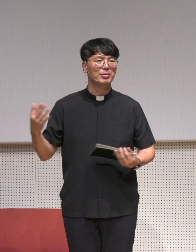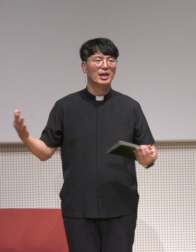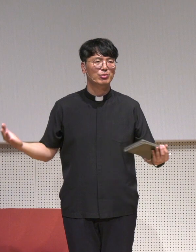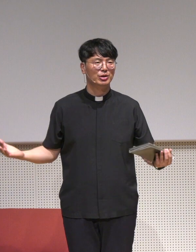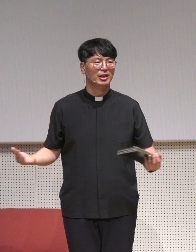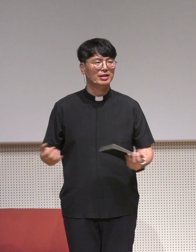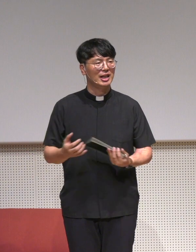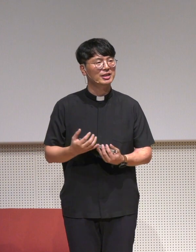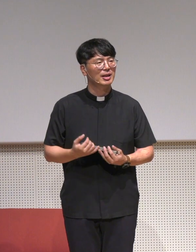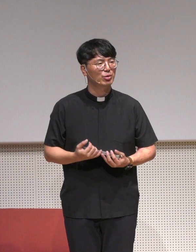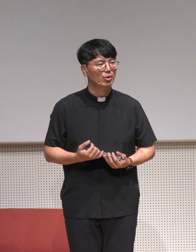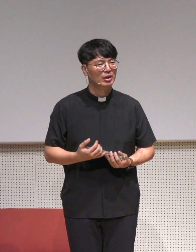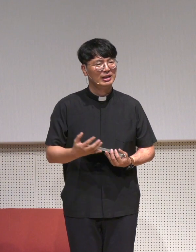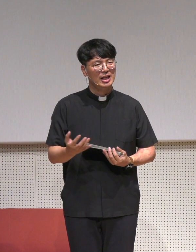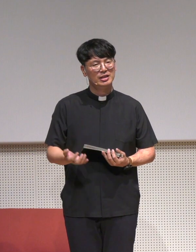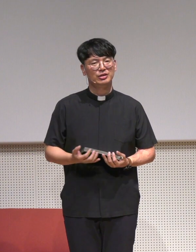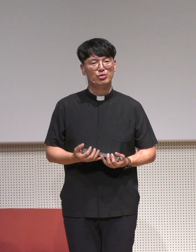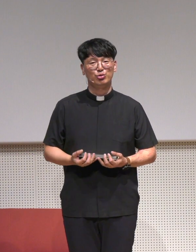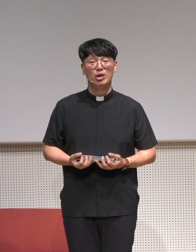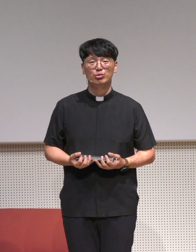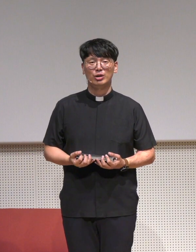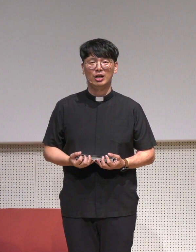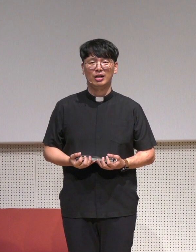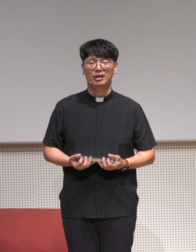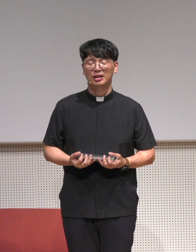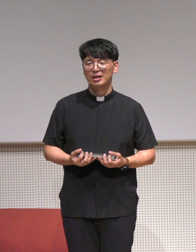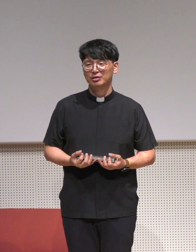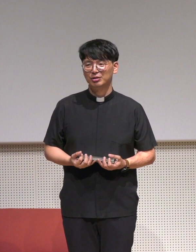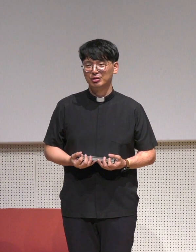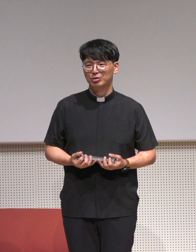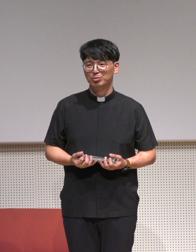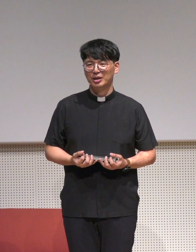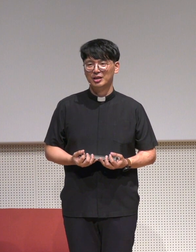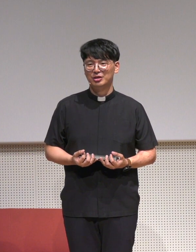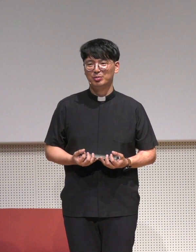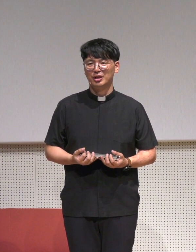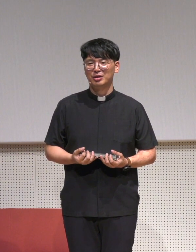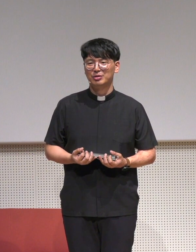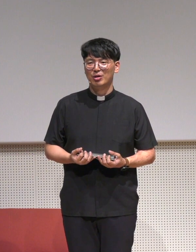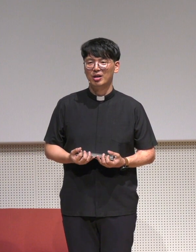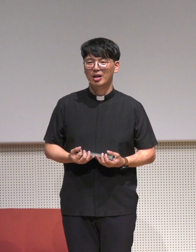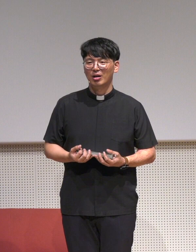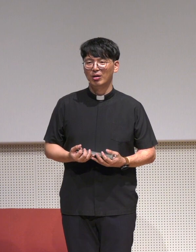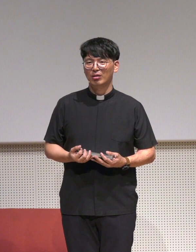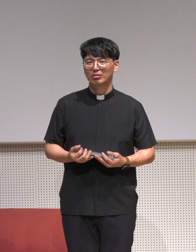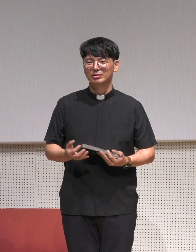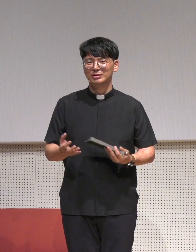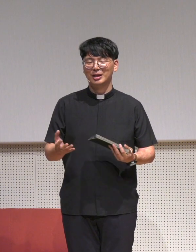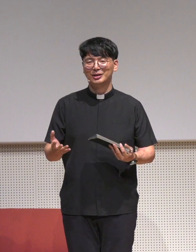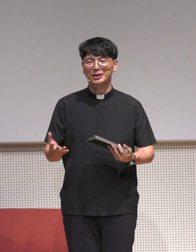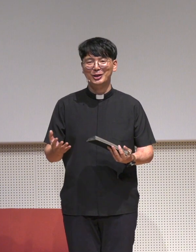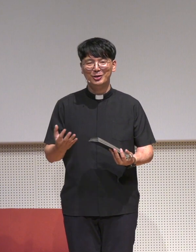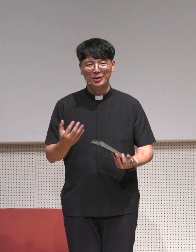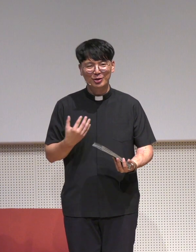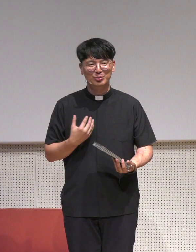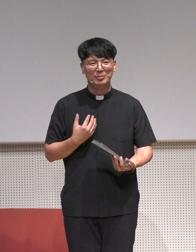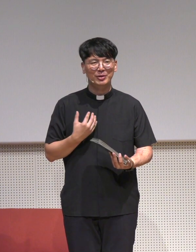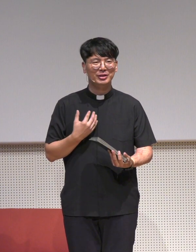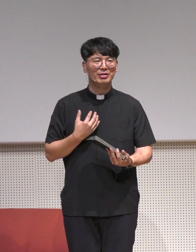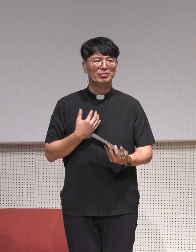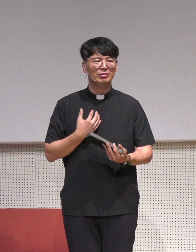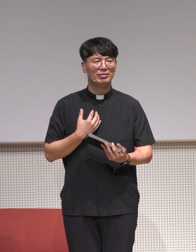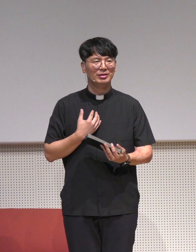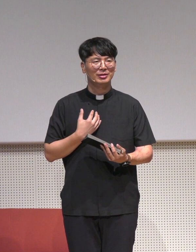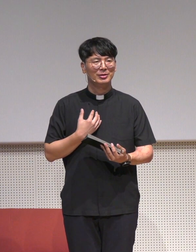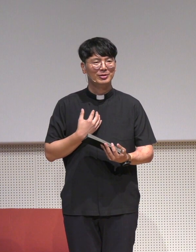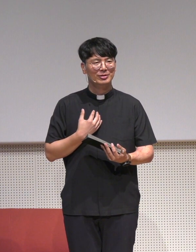다가가고 함께할 수 있다라는 자신감도 가지는 게 중요하구나 하는 것들을 좀 생각했습니다. 그래서 사실은 이런 경험은